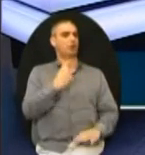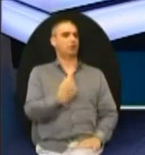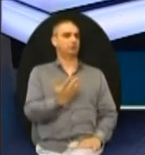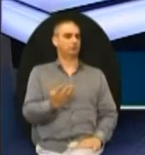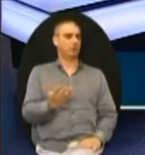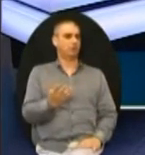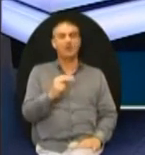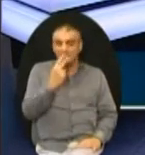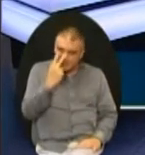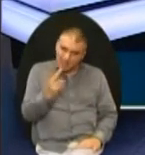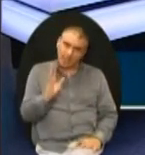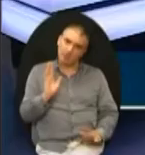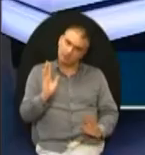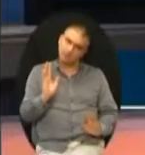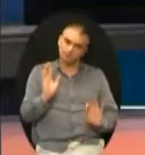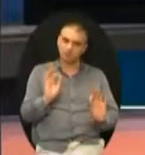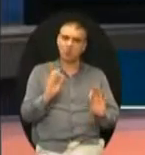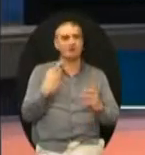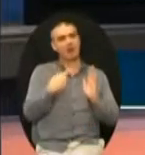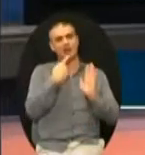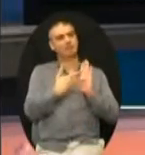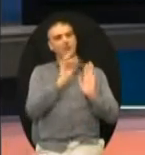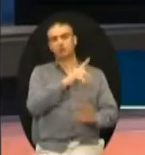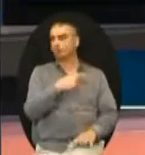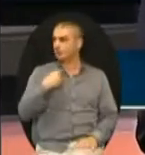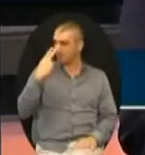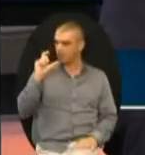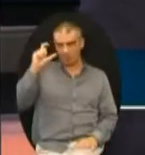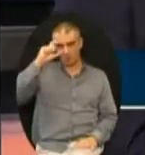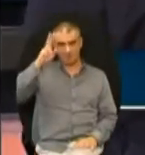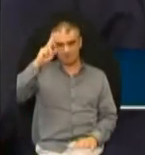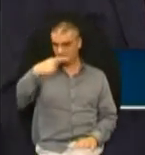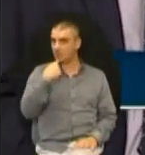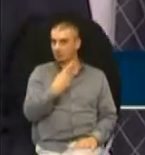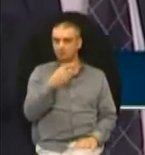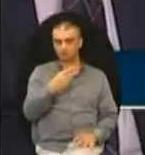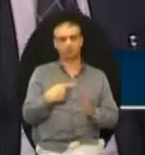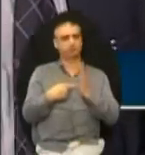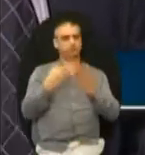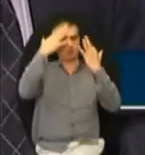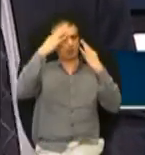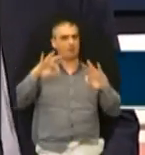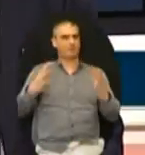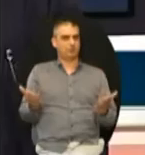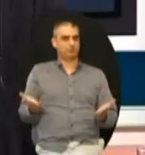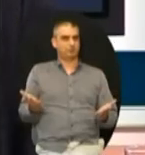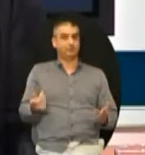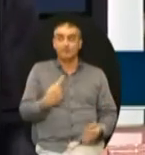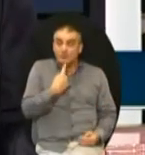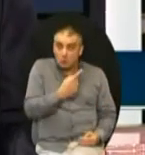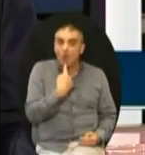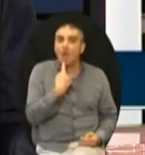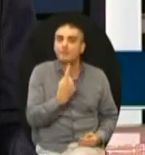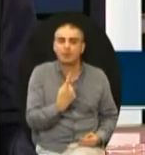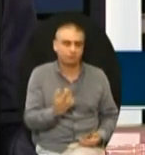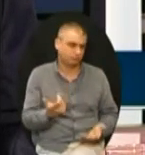חושב שזה נראה טוב לבקר את זה. הקטע שראינו של בני בגין הוא באמת עוד לכבוד. שהאמירה שלו